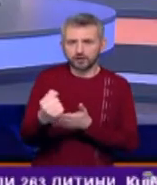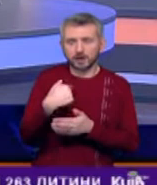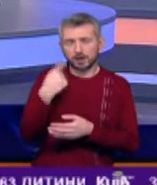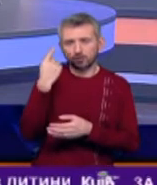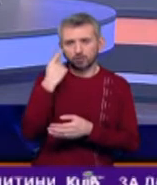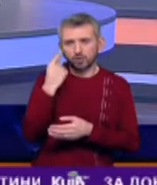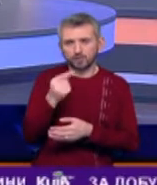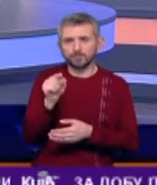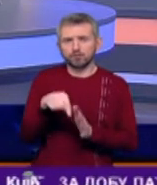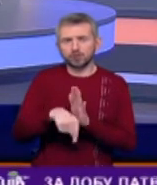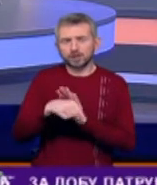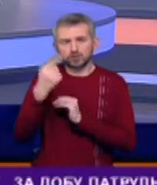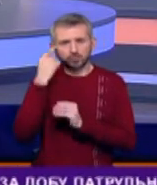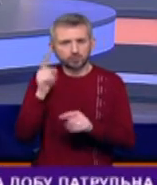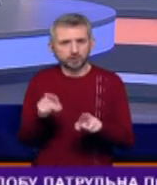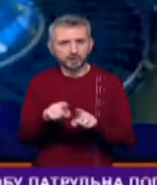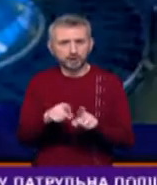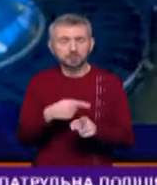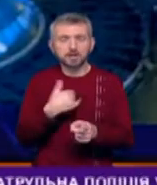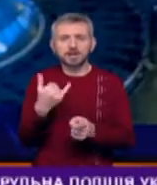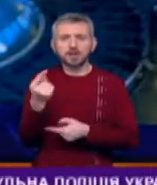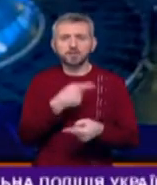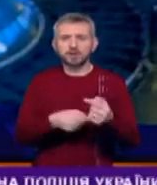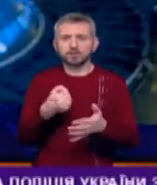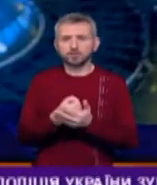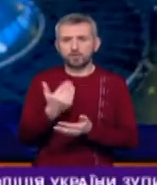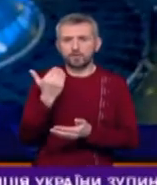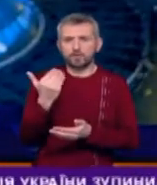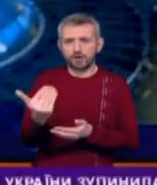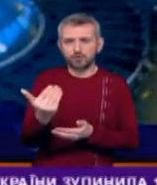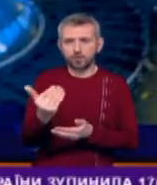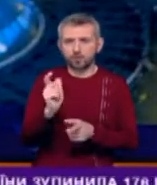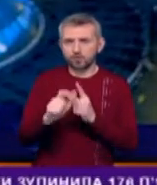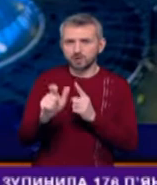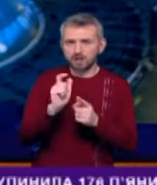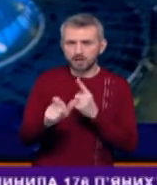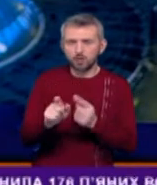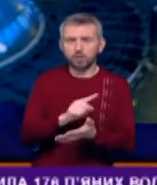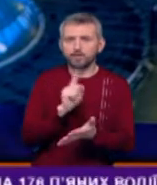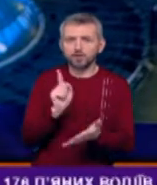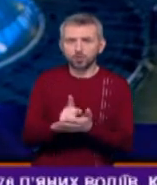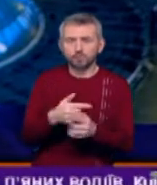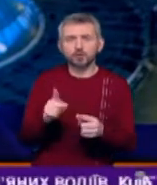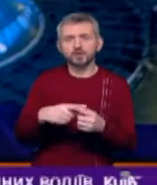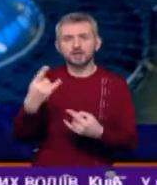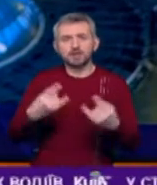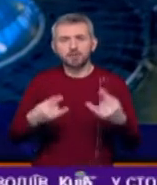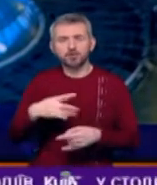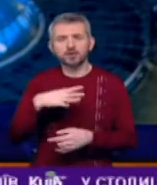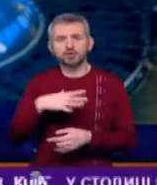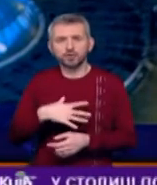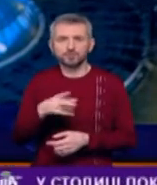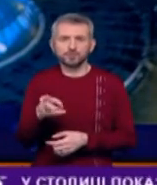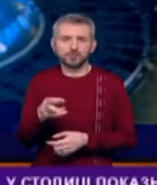думаю, вони в цьому контексті думають. Ми зараз повернемося до вашого коментаря обов'язково. Це телебачення, і мусимо пару